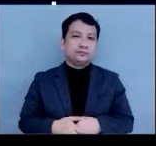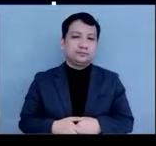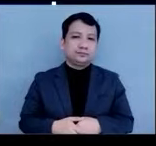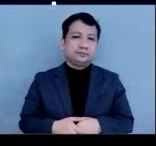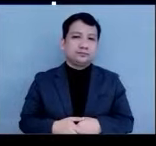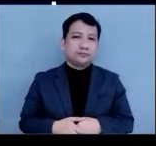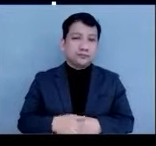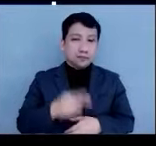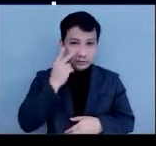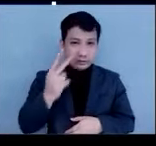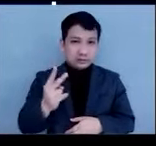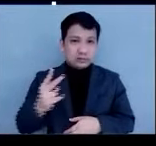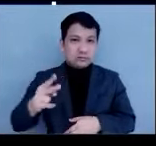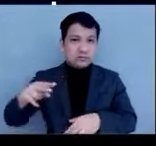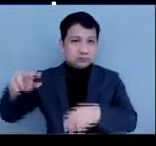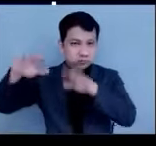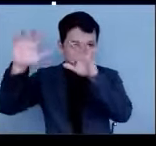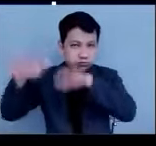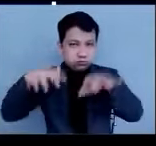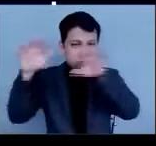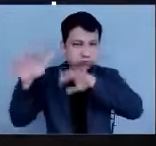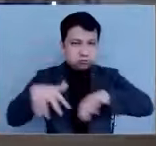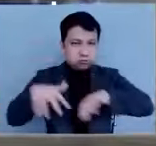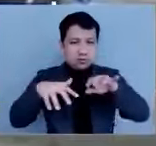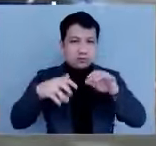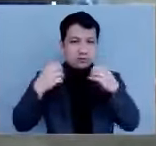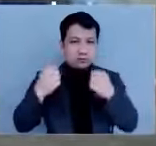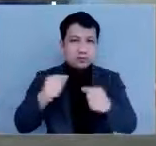Kita pa rin ang malakas na buhos ng ulan.